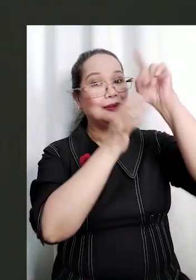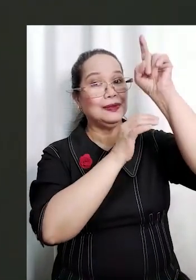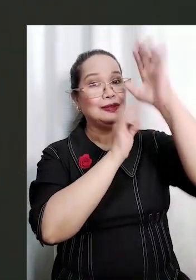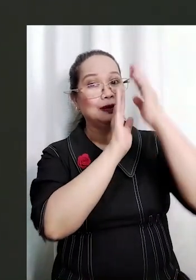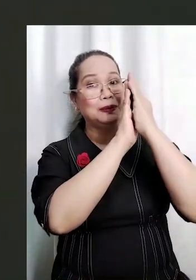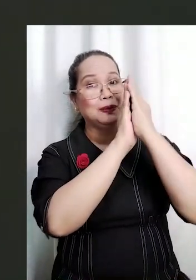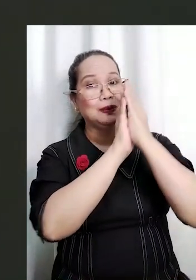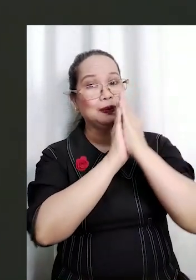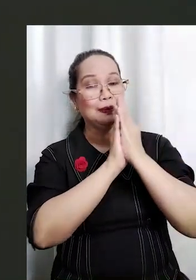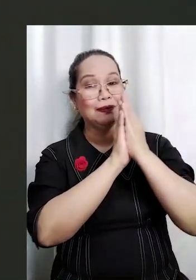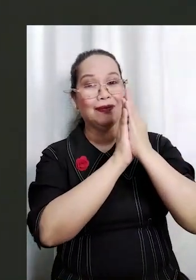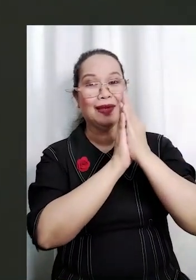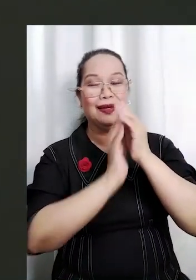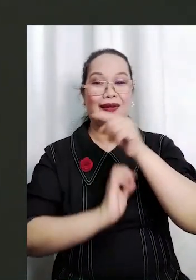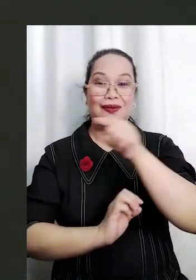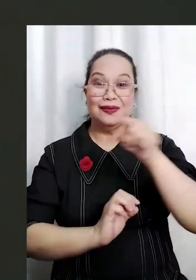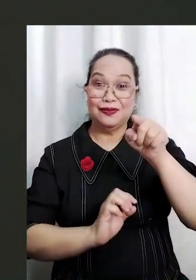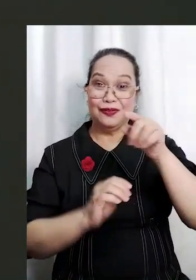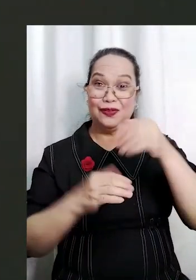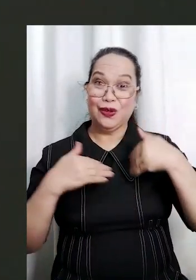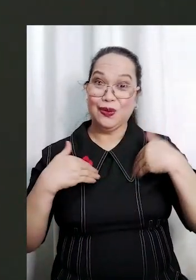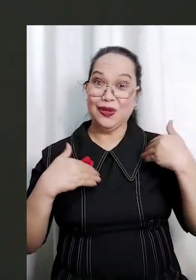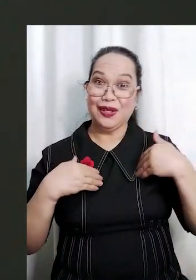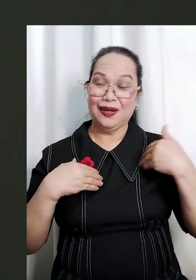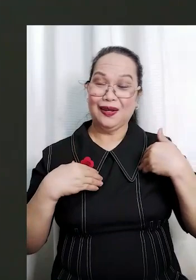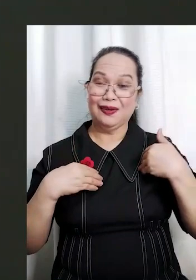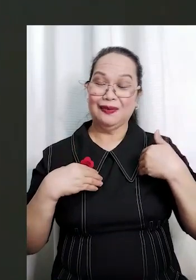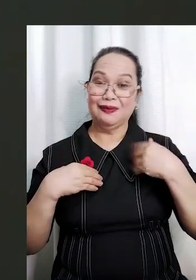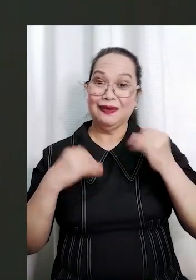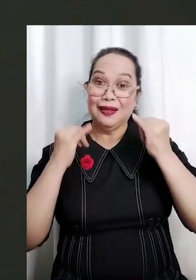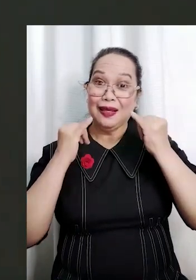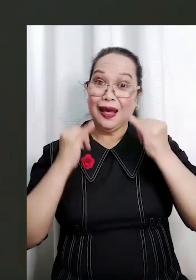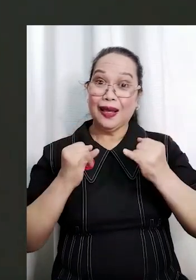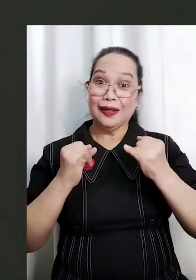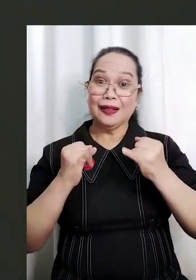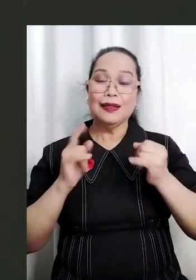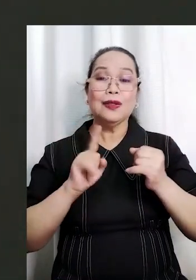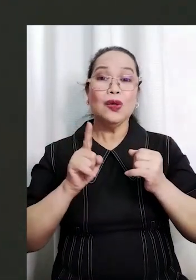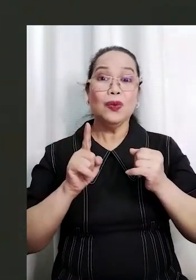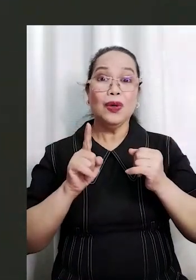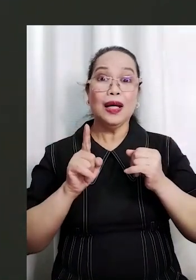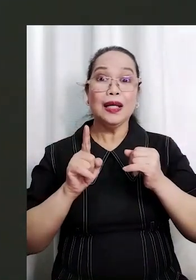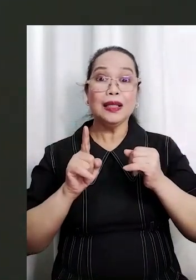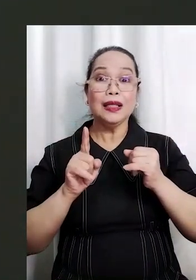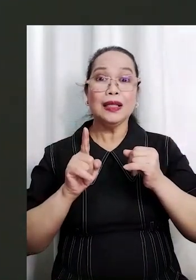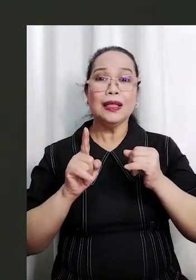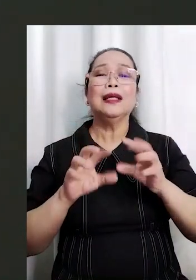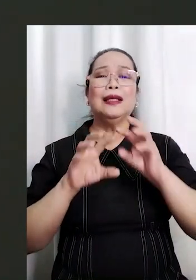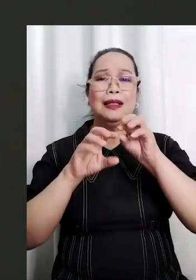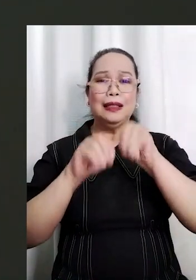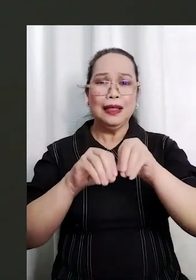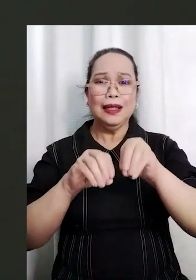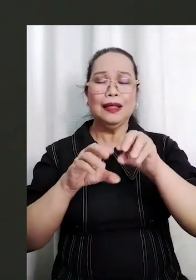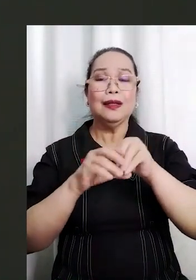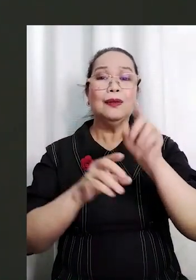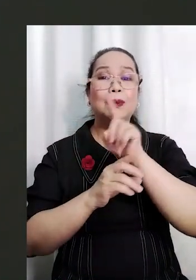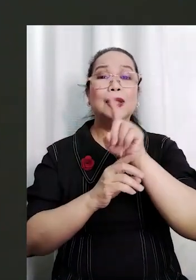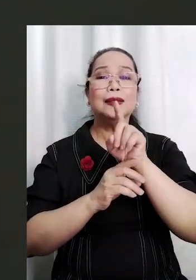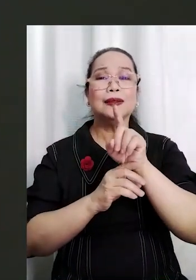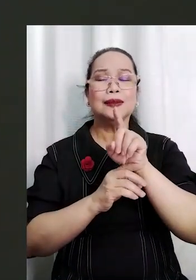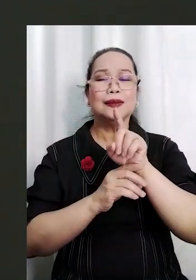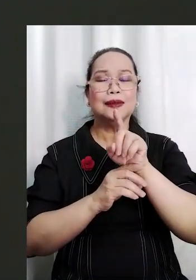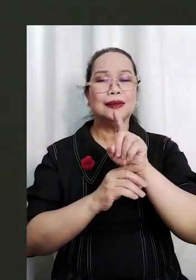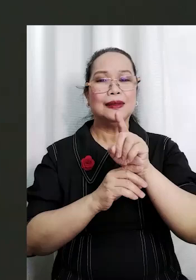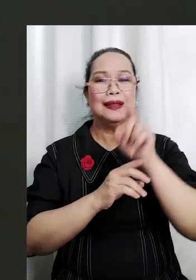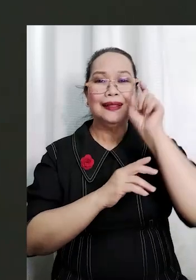Lord. Sa mga ilang kabataan naman, yung kanilang identity ay nakabatay naman doon sa